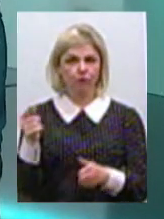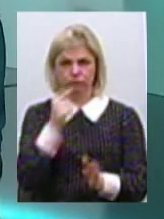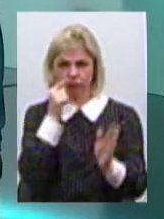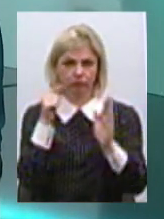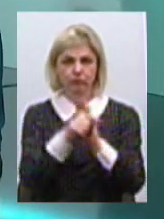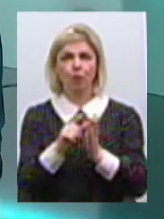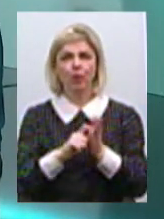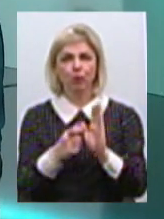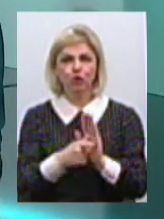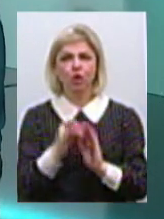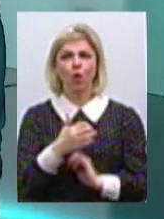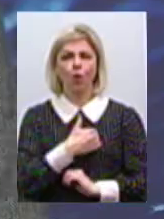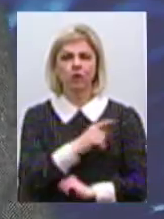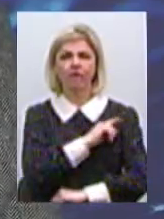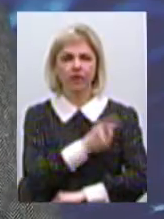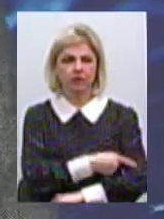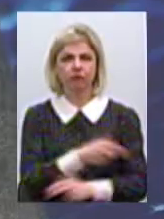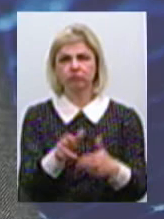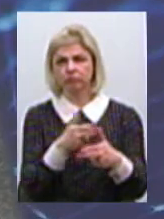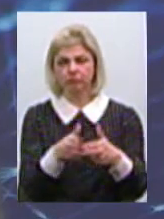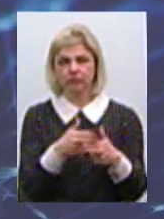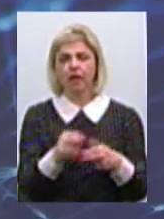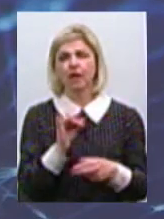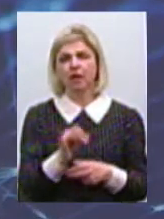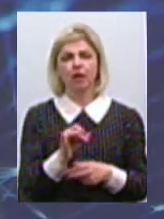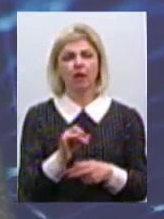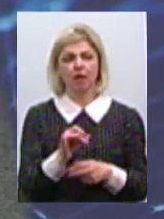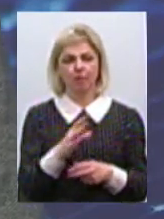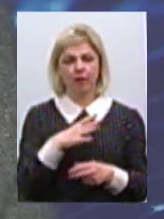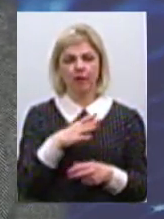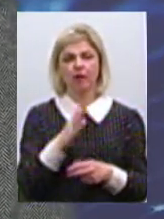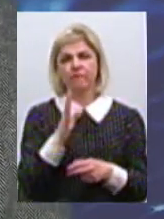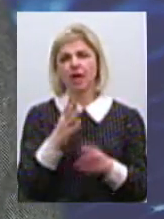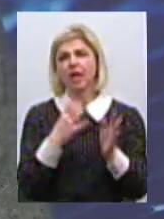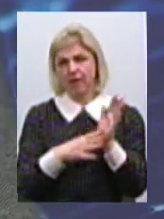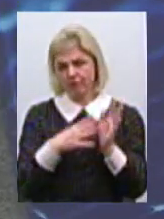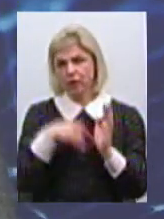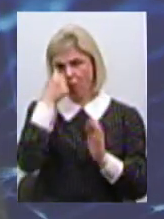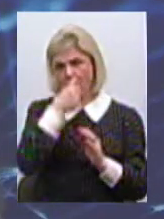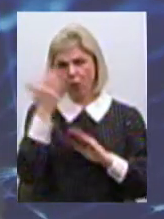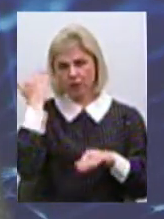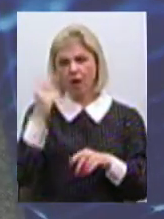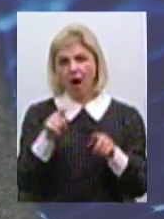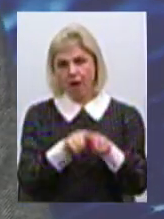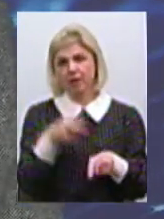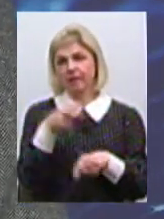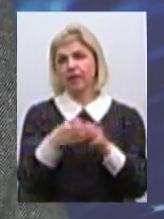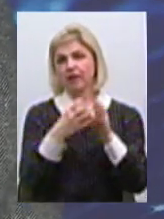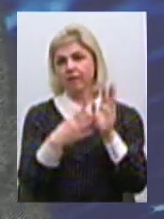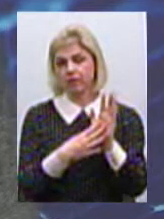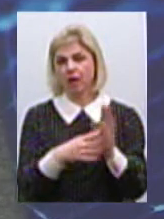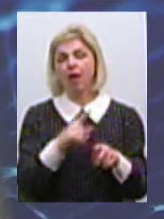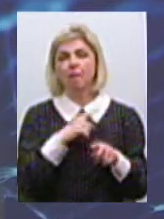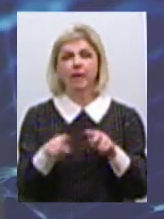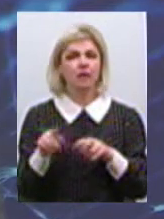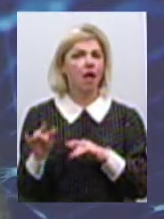приміщення, намагалися фізично щось там розказати, переплутавши роки 90-ті з 2019-м. Швидко